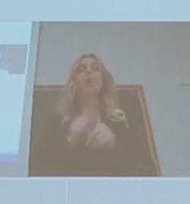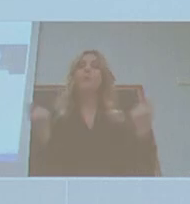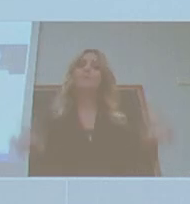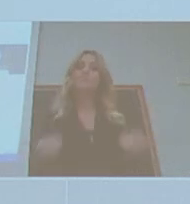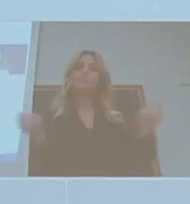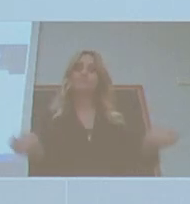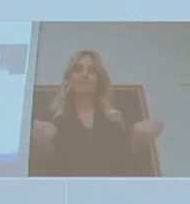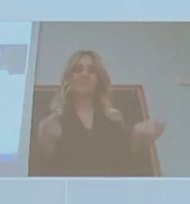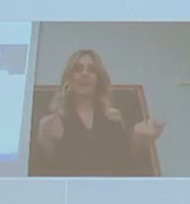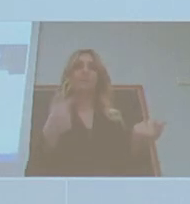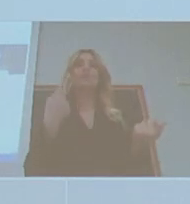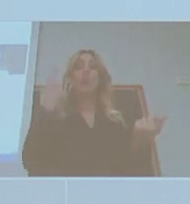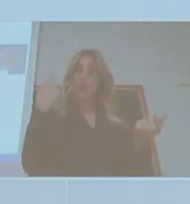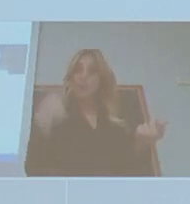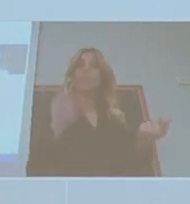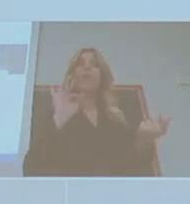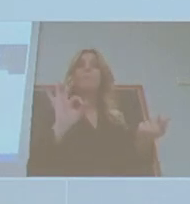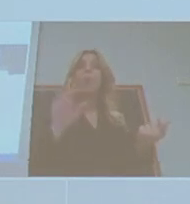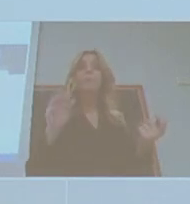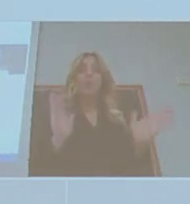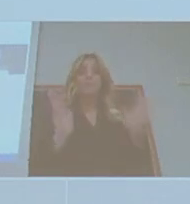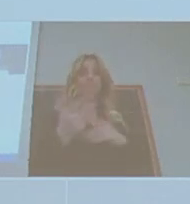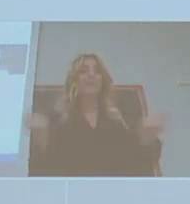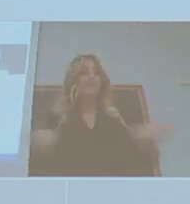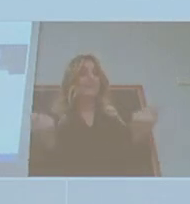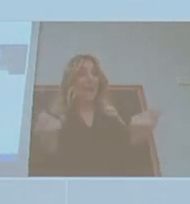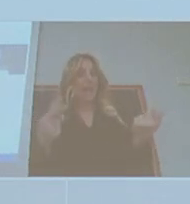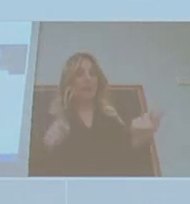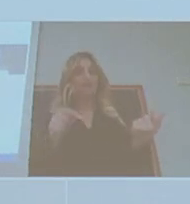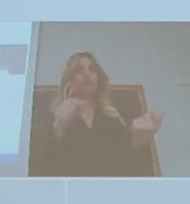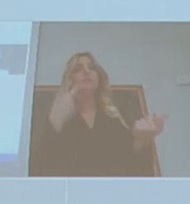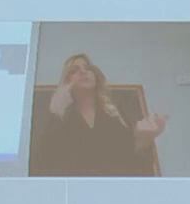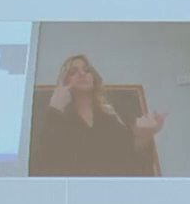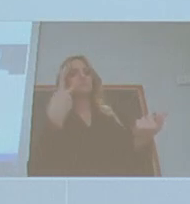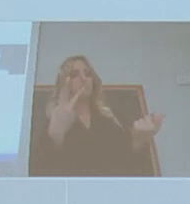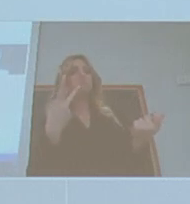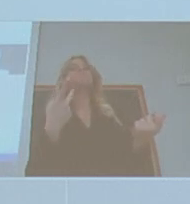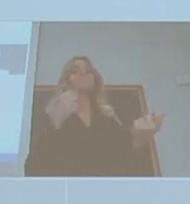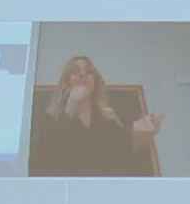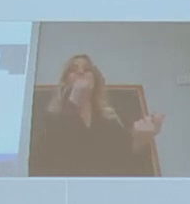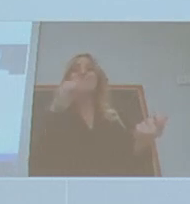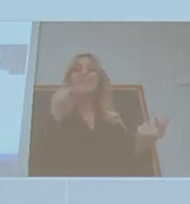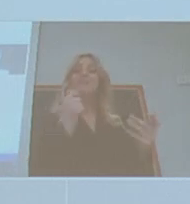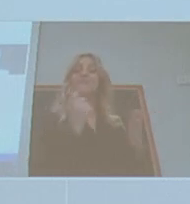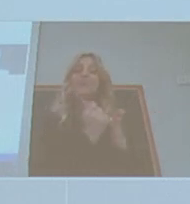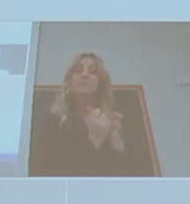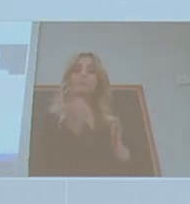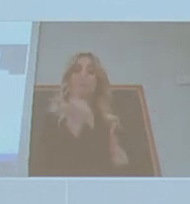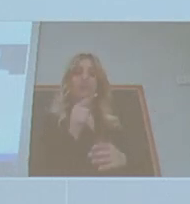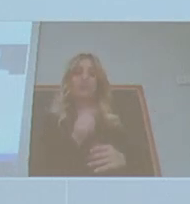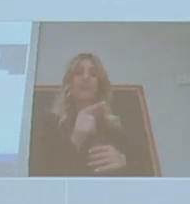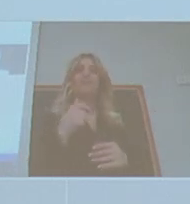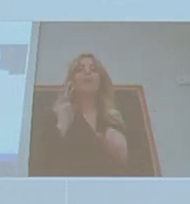proprio perché sarà proprio lo stage che i corsisti effettueranno a consentire poi